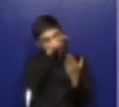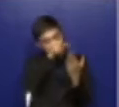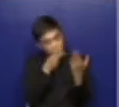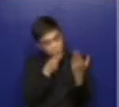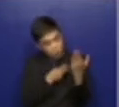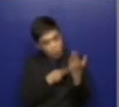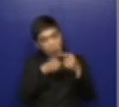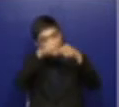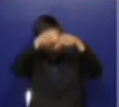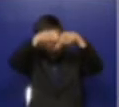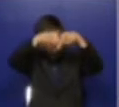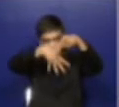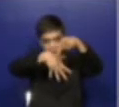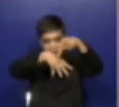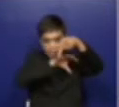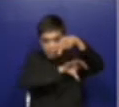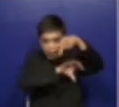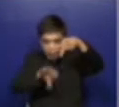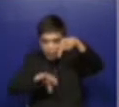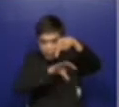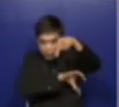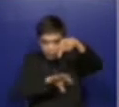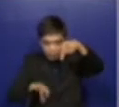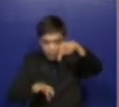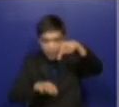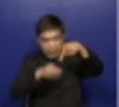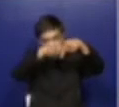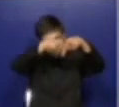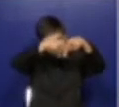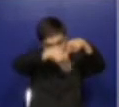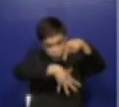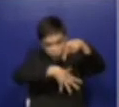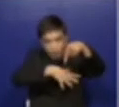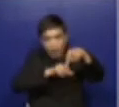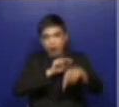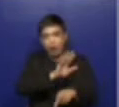ร้างของสำนักงานคณะกรรมการนโยบายที่ดีแห่งชาติ